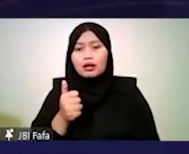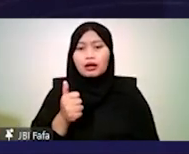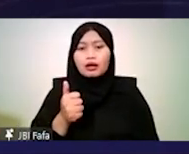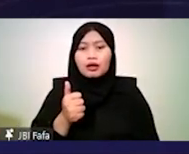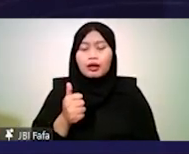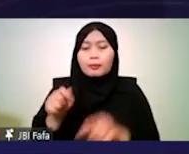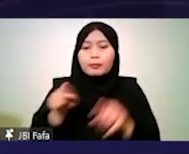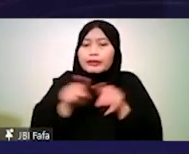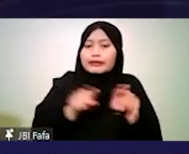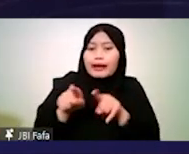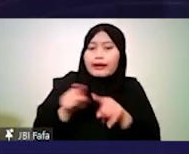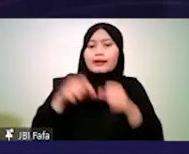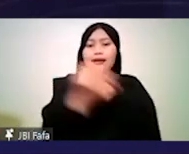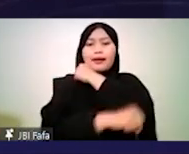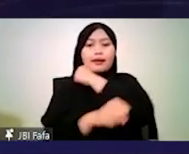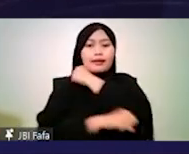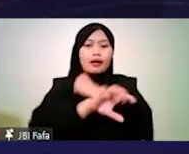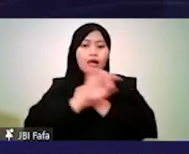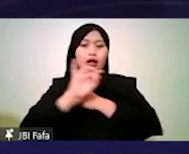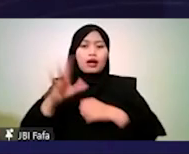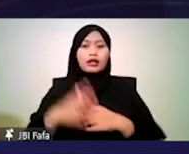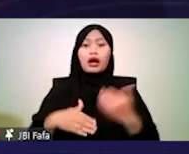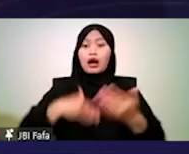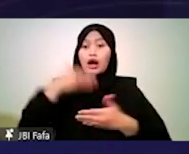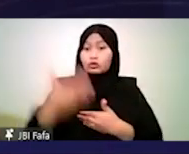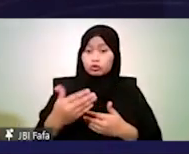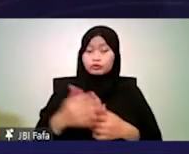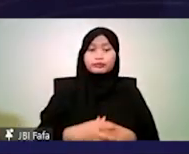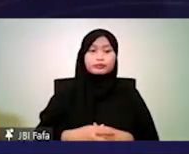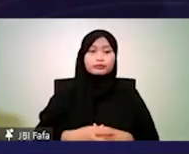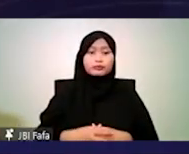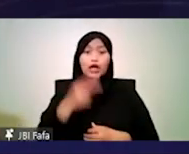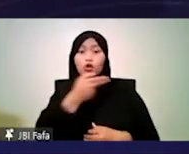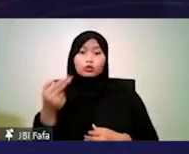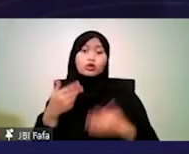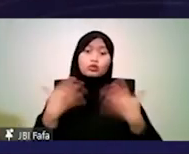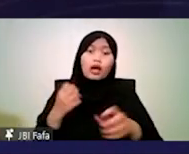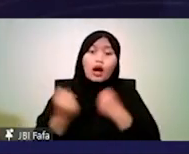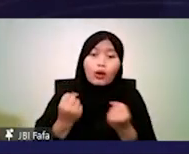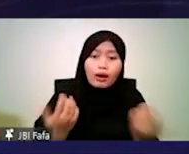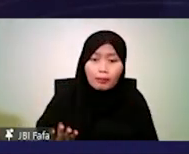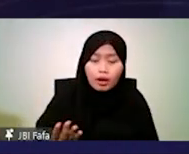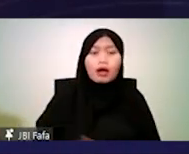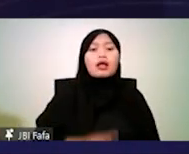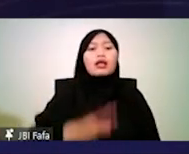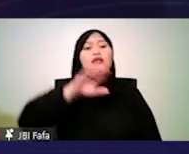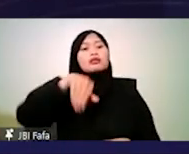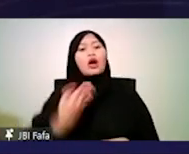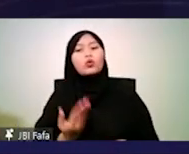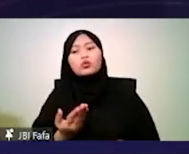bersaing dengan negara-negara lain lanjut apa yang sudah kita lakukan nah pada tahun